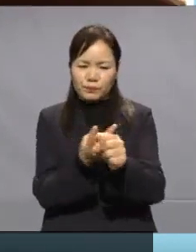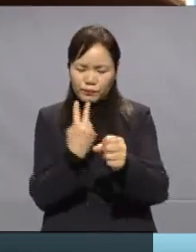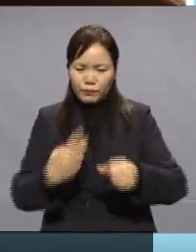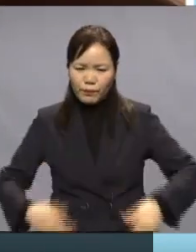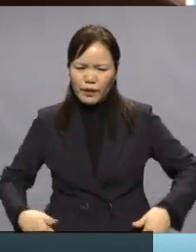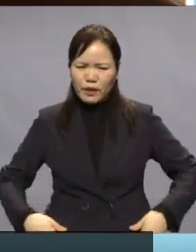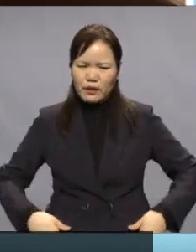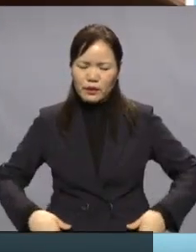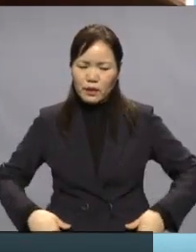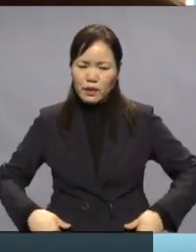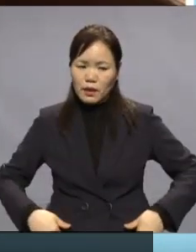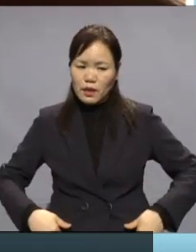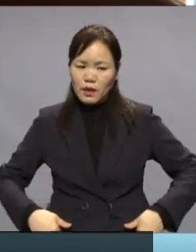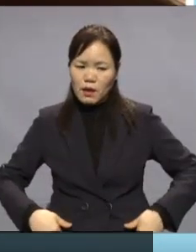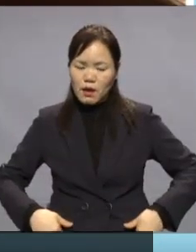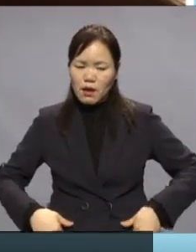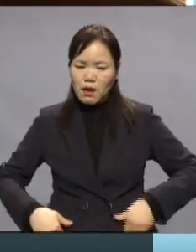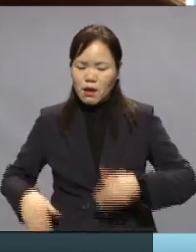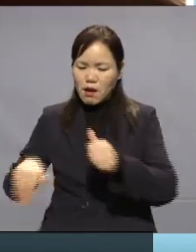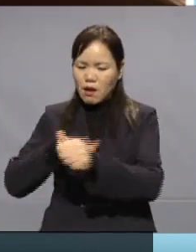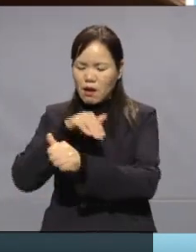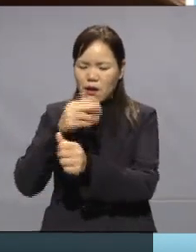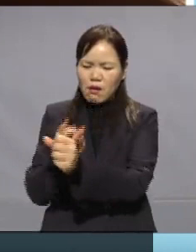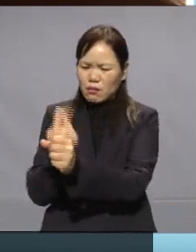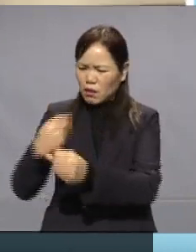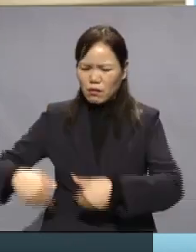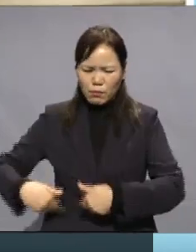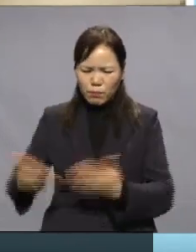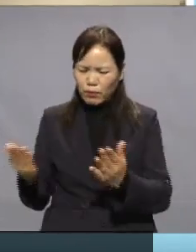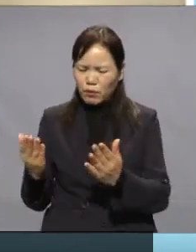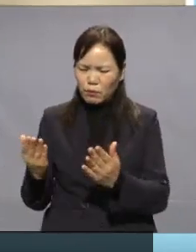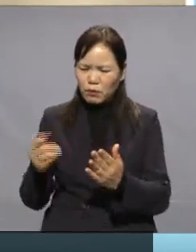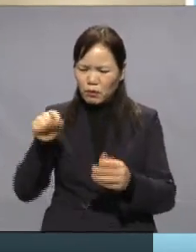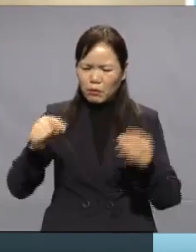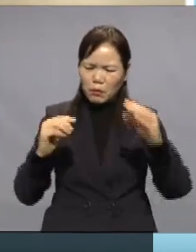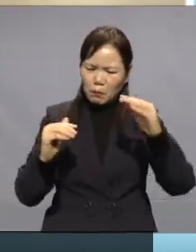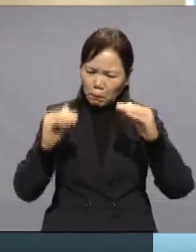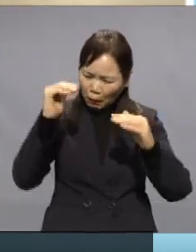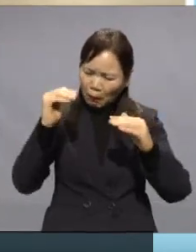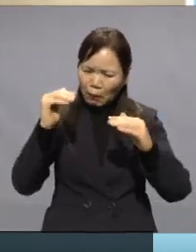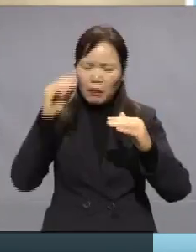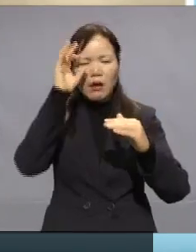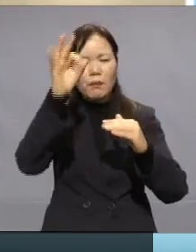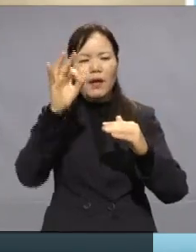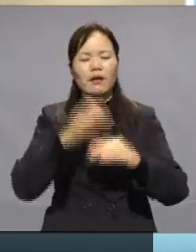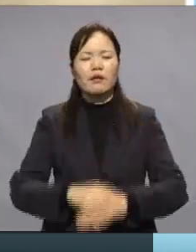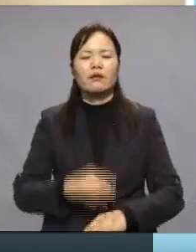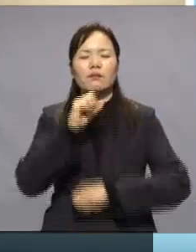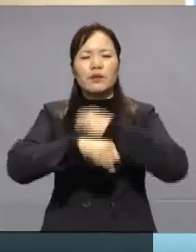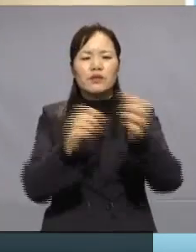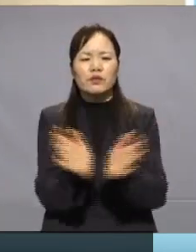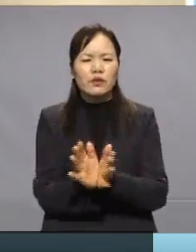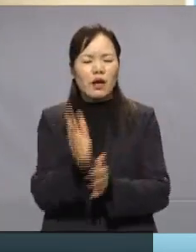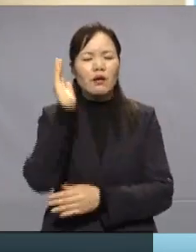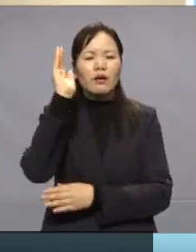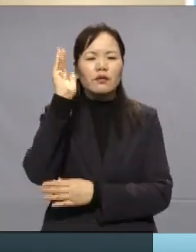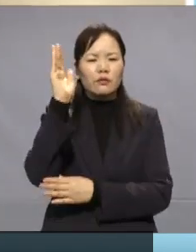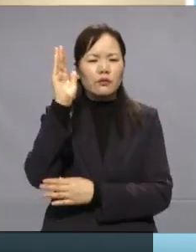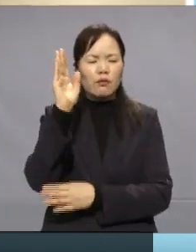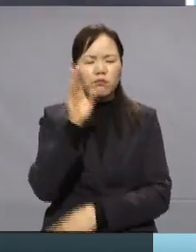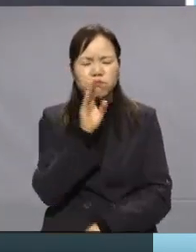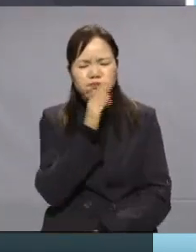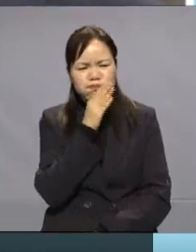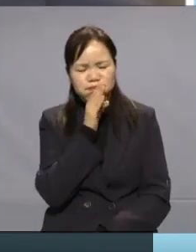탄핵해야 한다고 하는 여론보다 탄핵하지 않아도 된다 탄핵하면 안 된다라고 하는 여러분들 높은 걸로 미뤄볼 때 민주당의 주장이